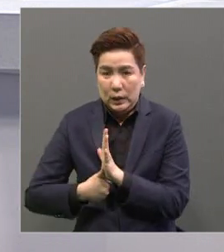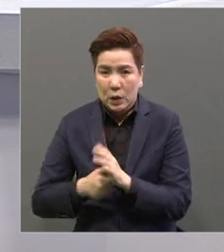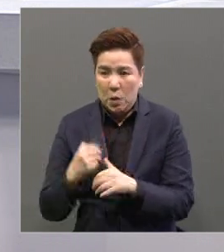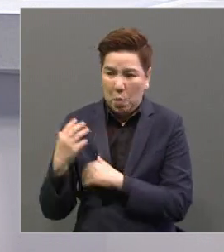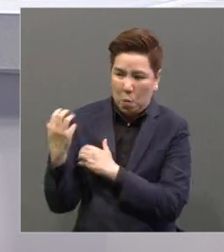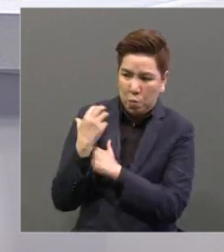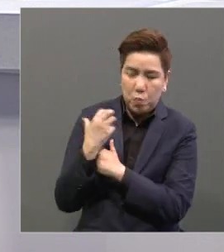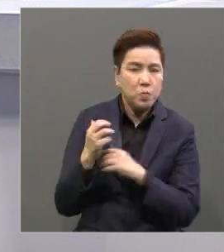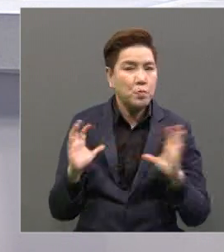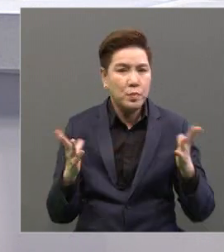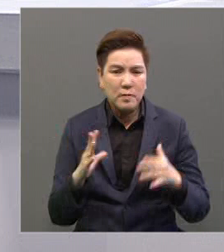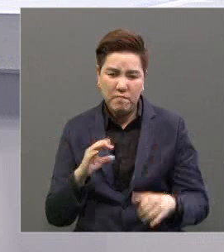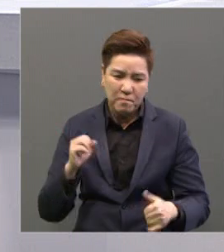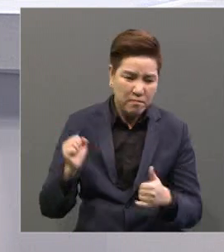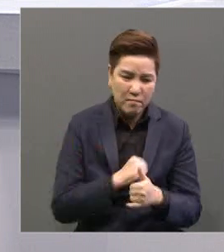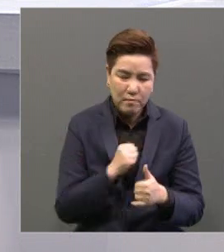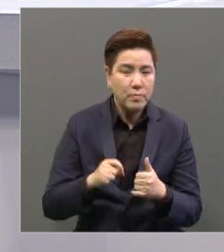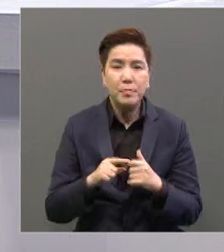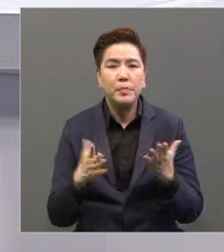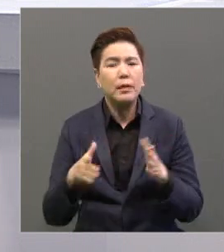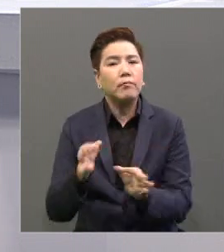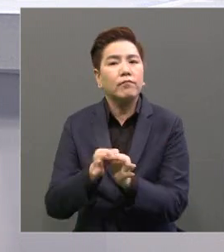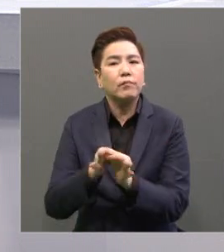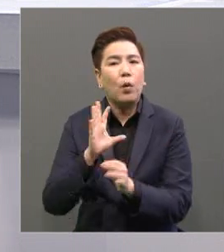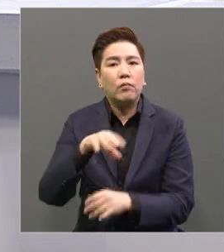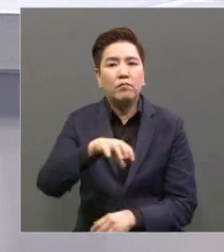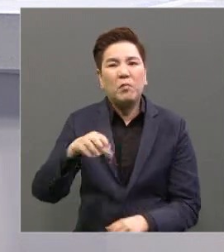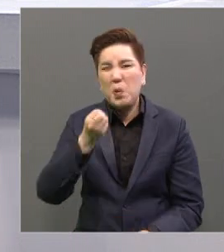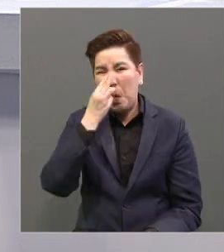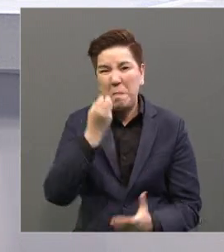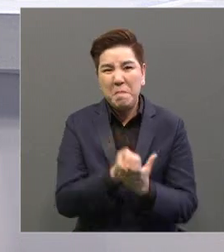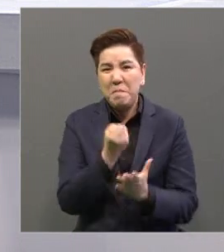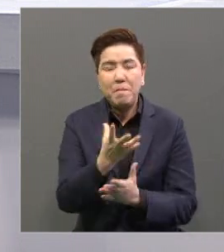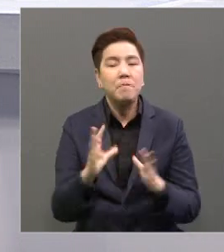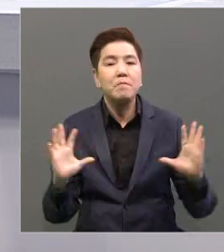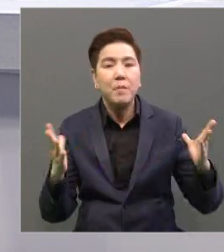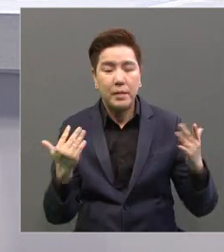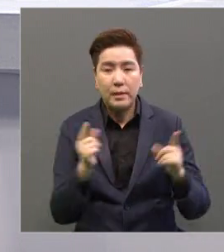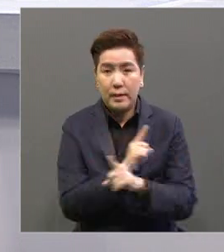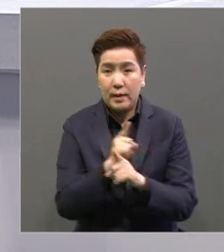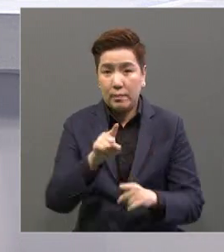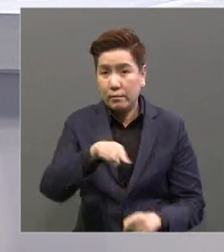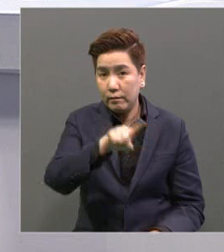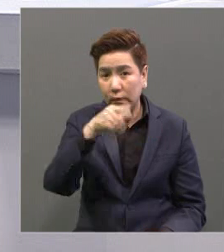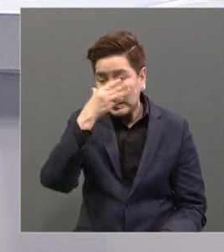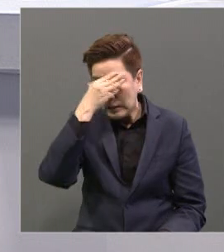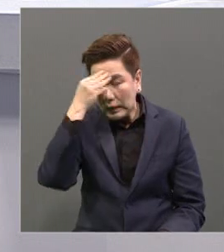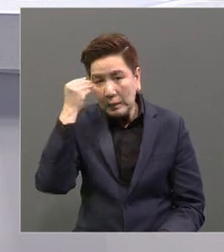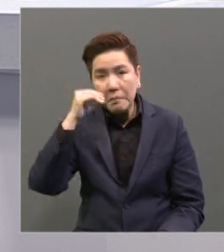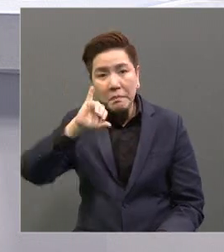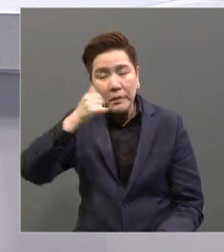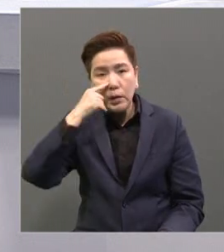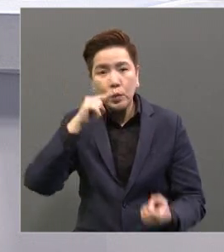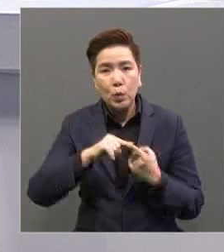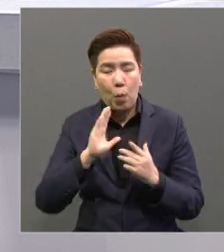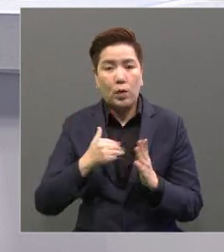ขู่มาข่มขู่มาใช้กำลังประทุษร้ายในการเก็บดอกเบี้ยโหดดอกเบี้ยเป็นไปตามกฎหมายก็จริงแต่คุณผู้ชมต้องอย่าลืมว่าบางที